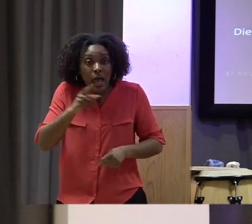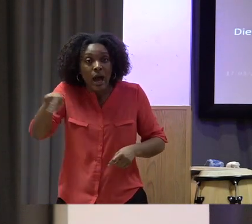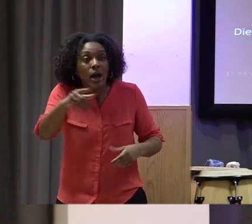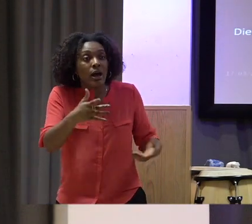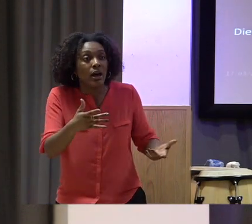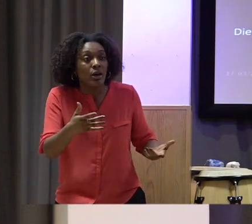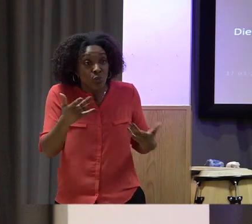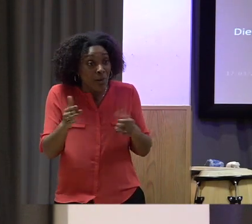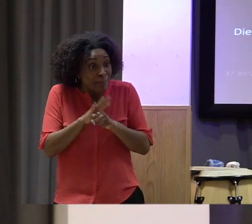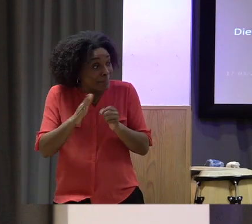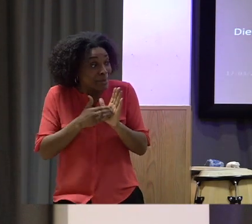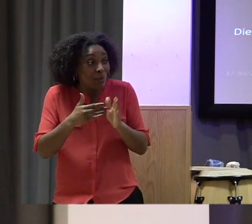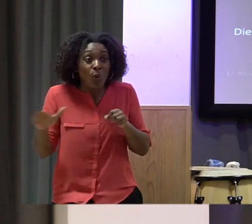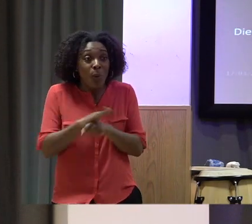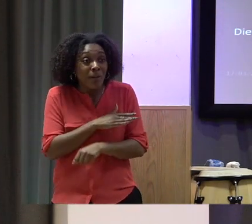Nous avons cela.